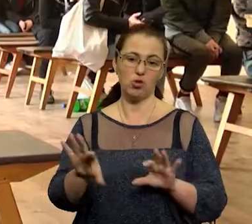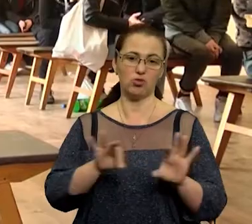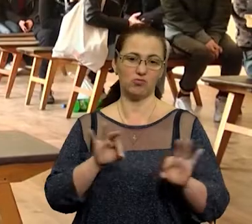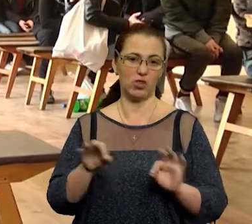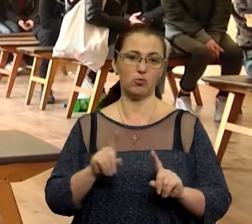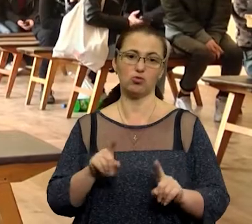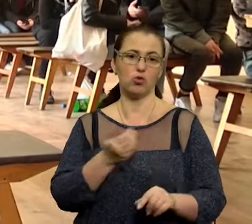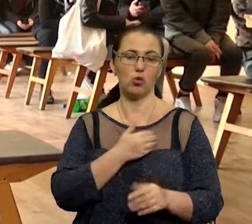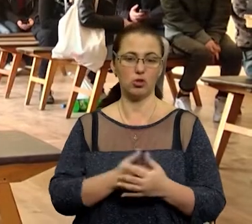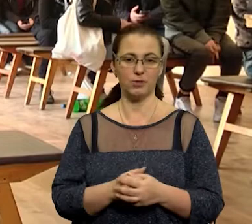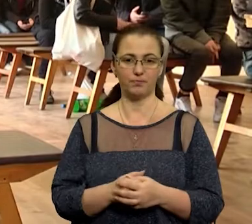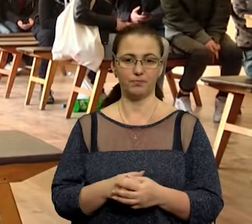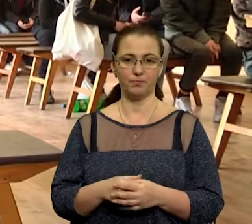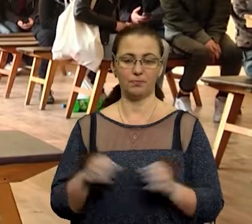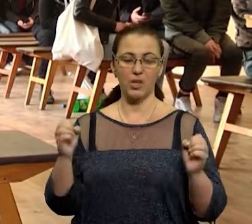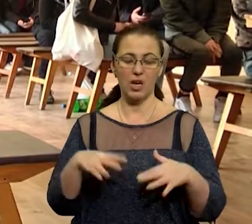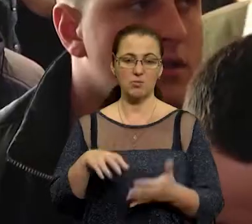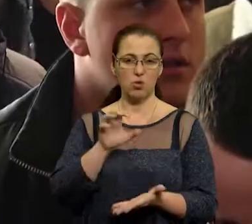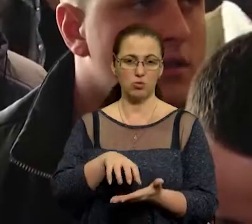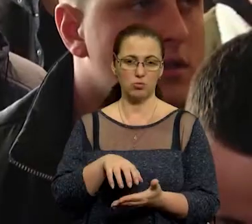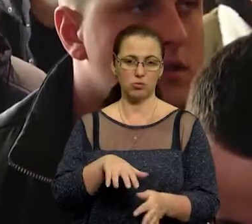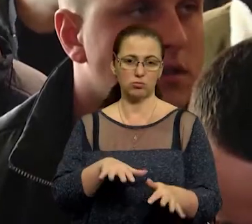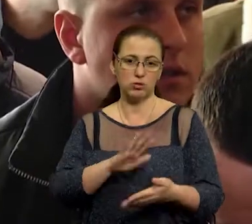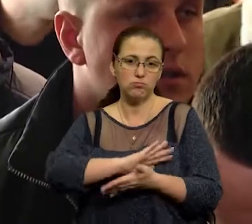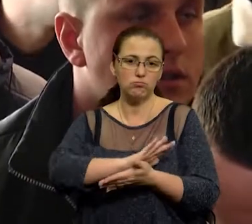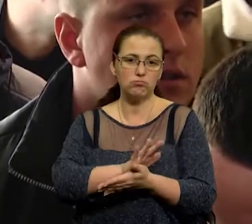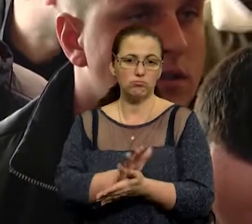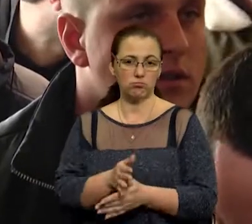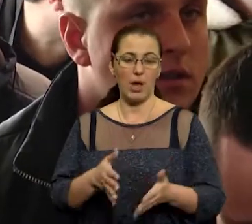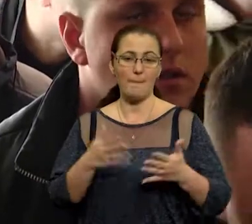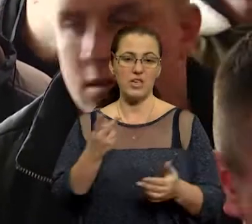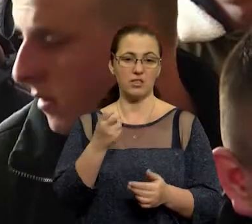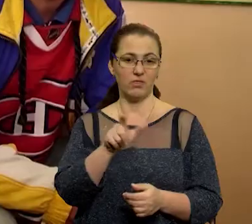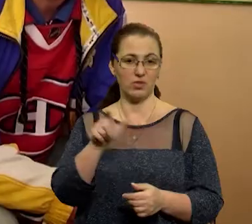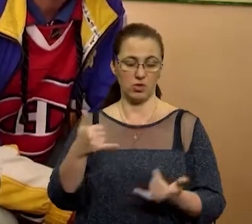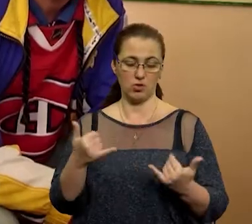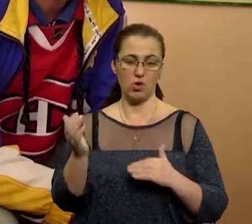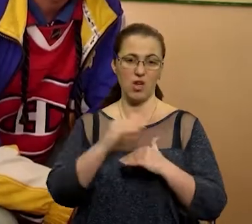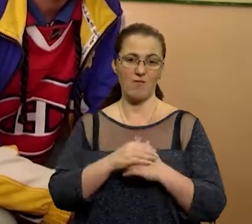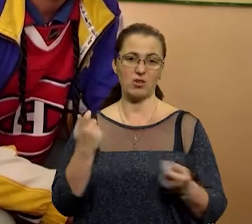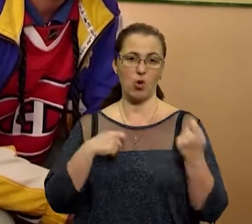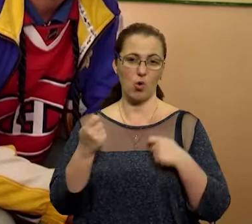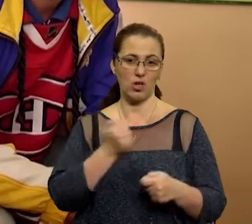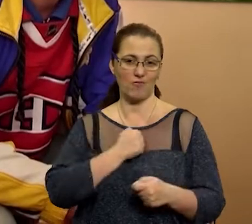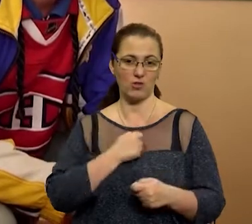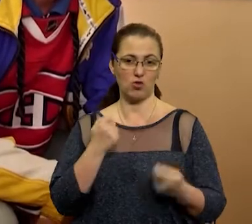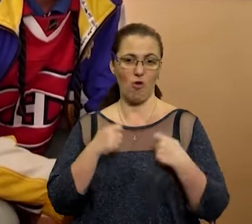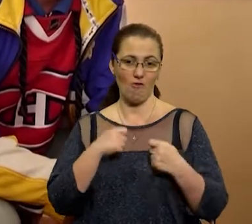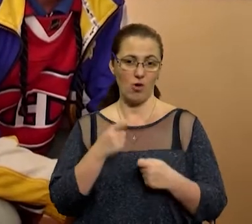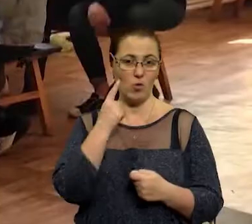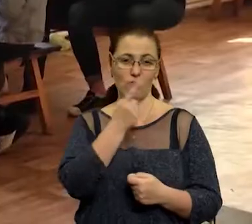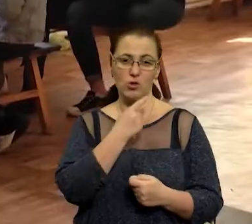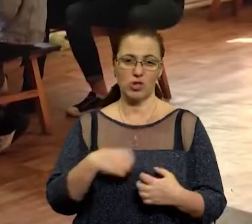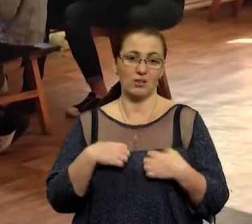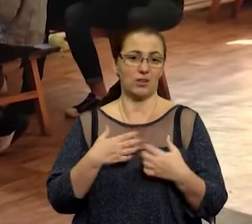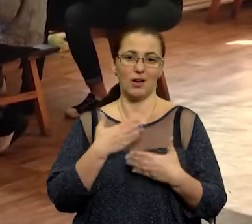сили. На збірному пункті яблуку ніде впасти. Понад 200 юнаків вже сьогодні ввечері одягнуть військову форму. У їхніх очах немає